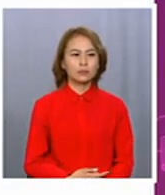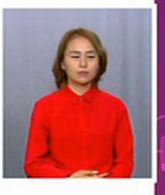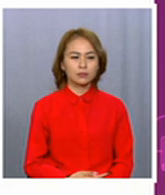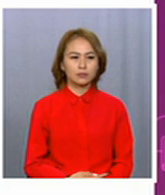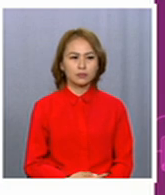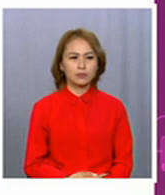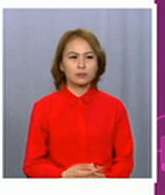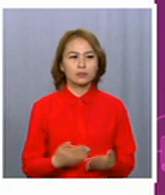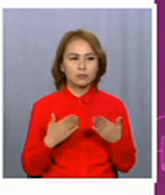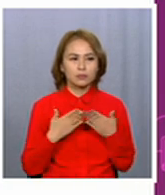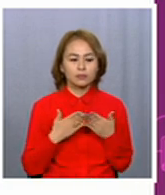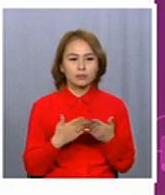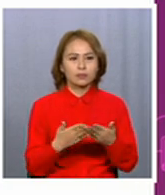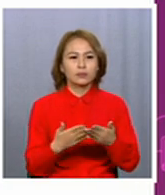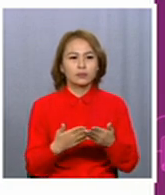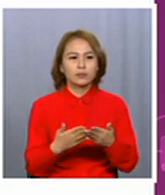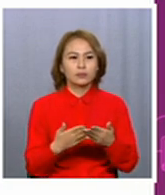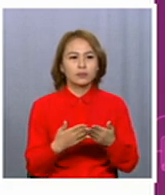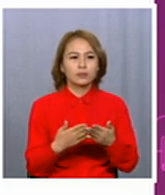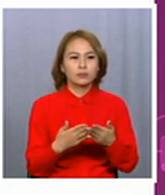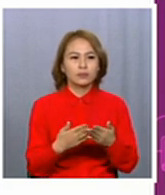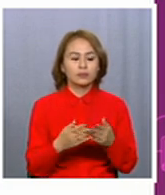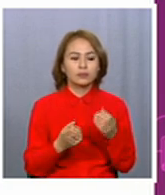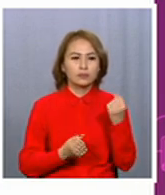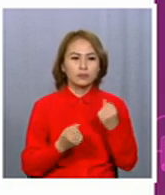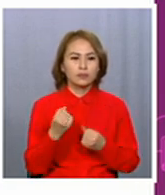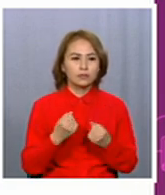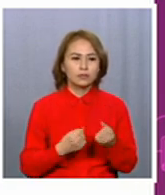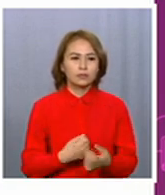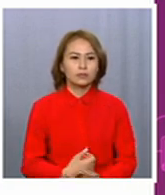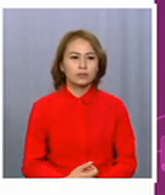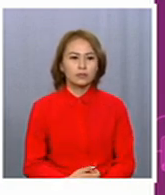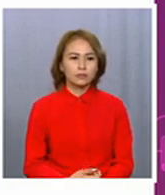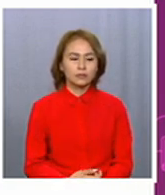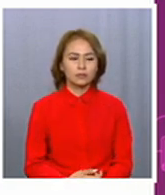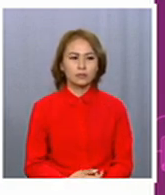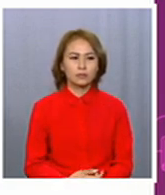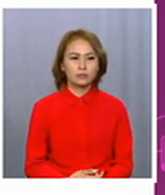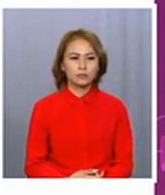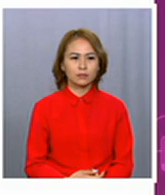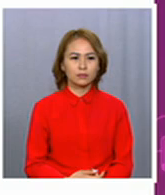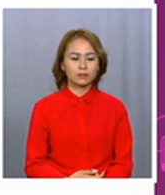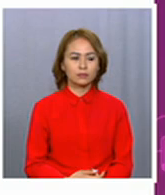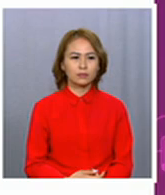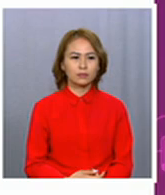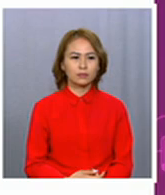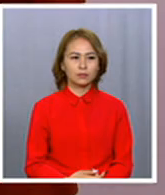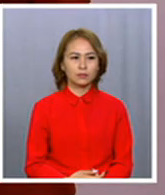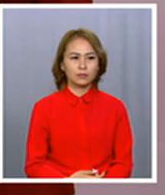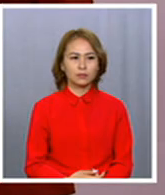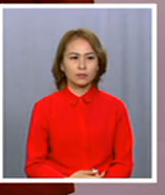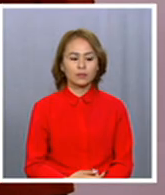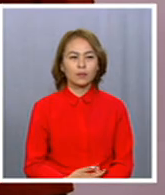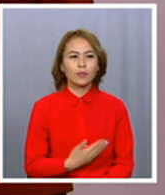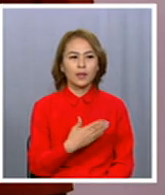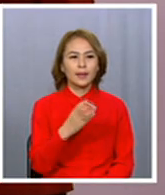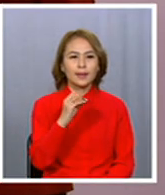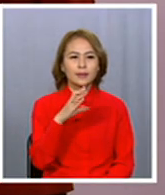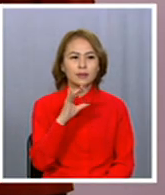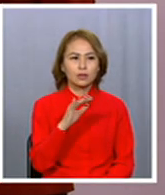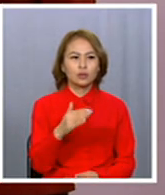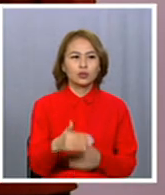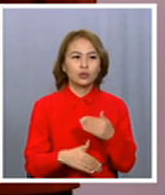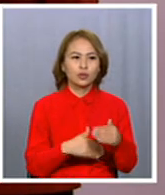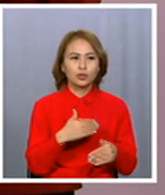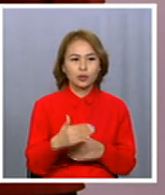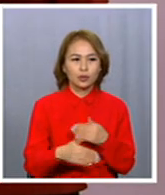кеме жүзеді және машина жүреді. Яғни мұнда етістіктер жүзеді,